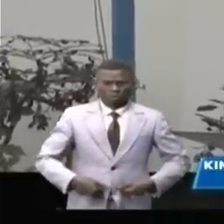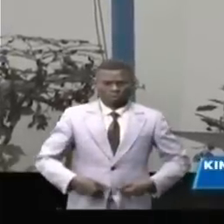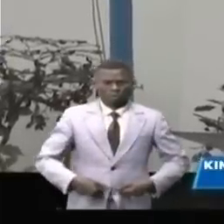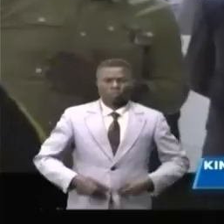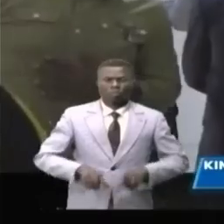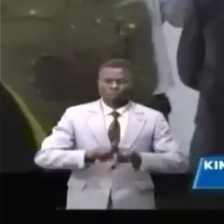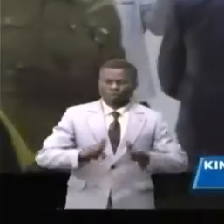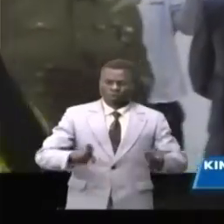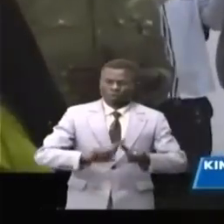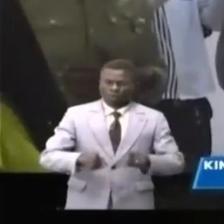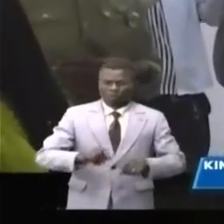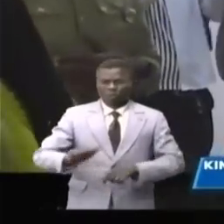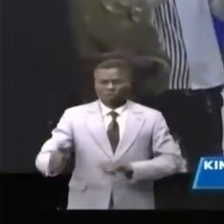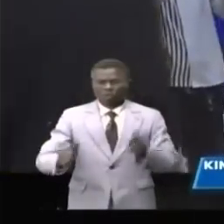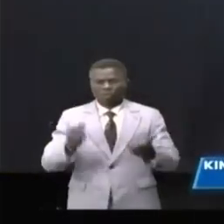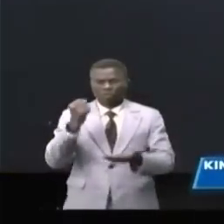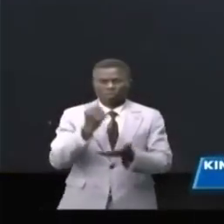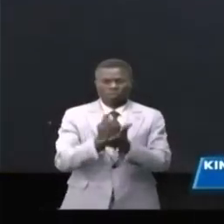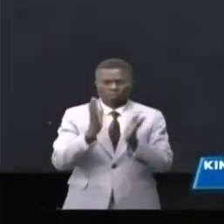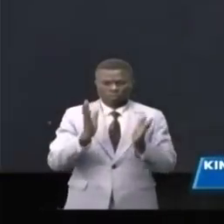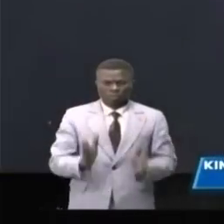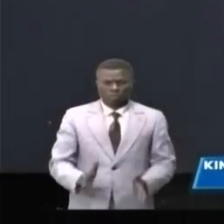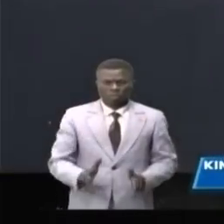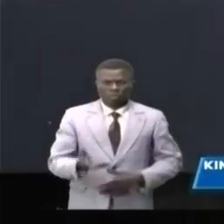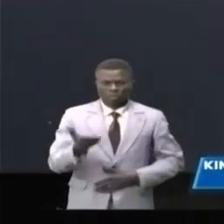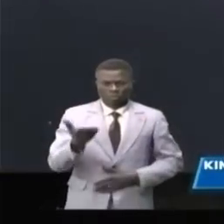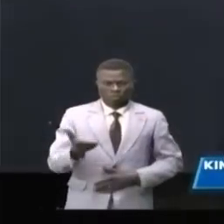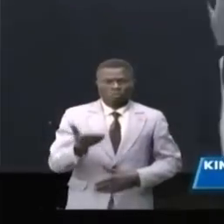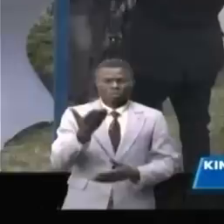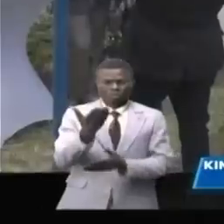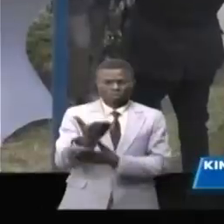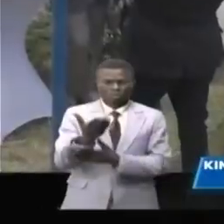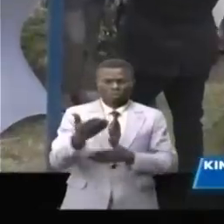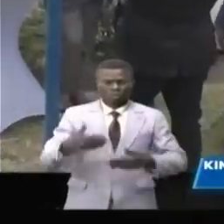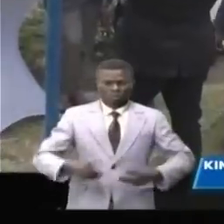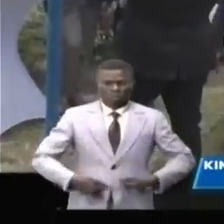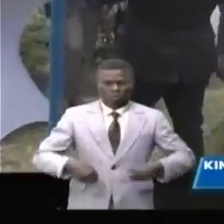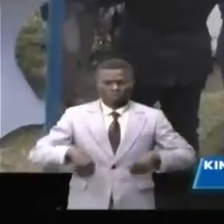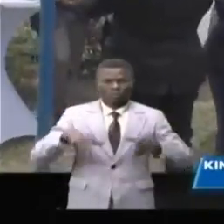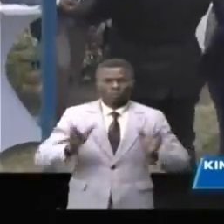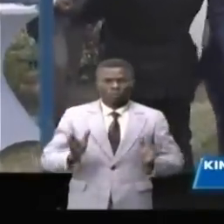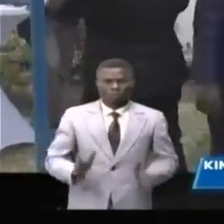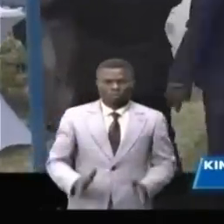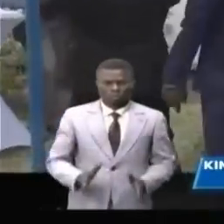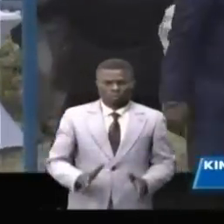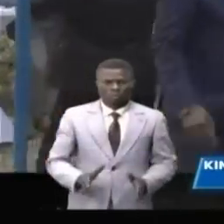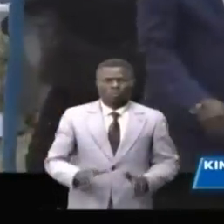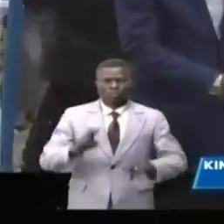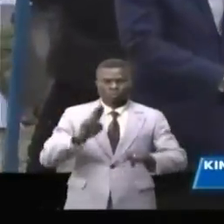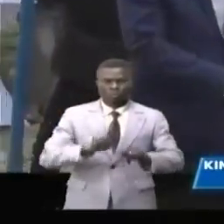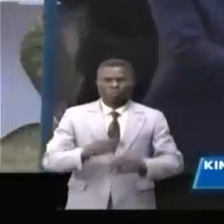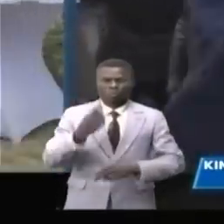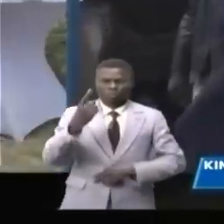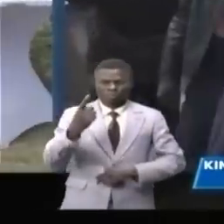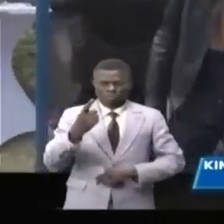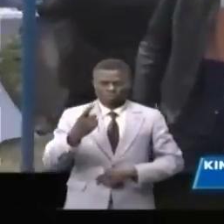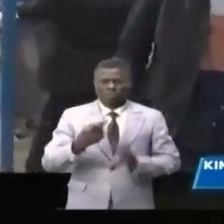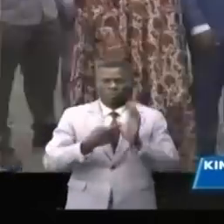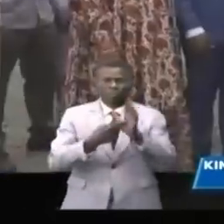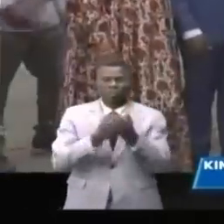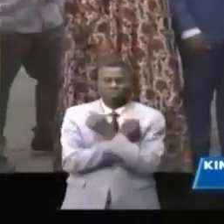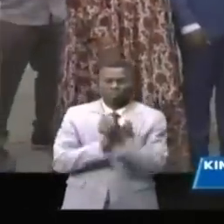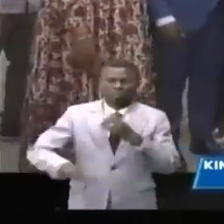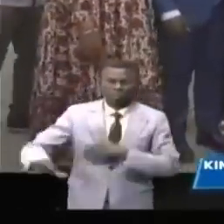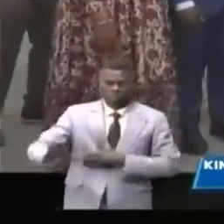distinguée. L'ambassadeur Ado Yue a appelé la jeunesse congolaise à l'unité nationale et au patriotisme pour